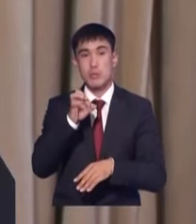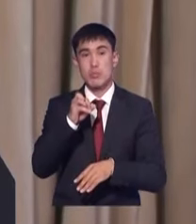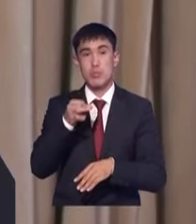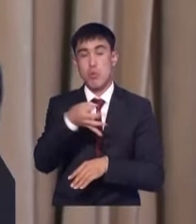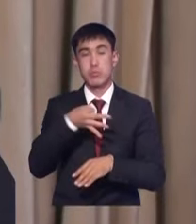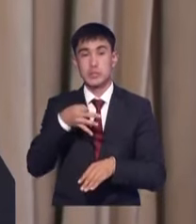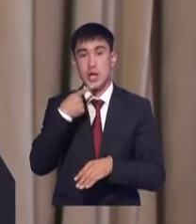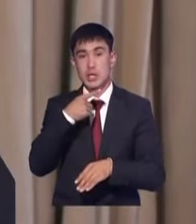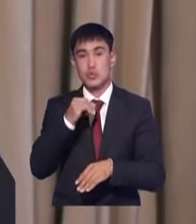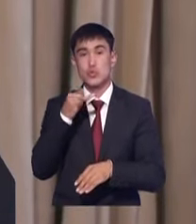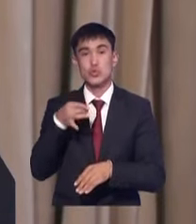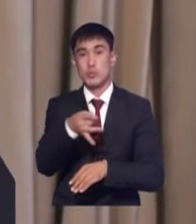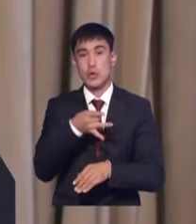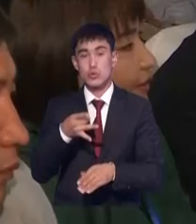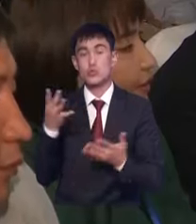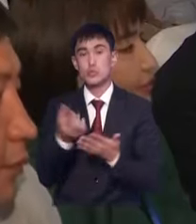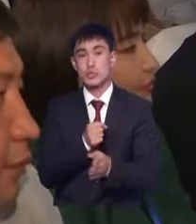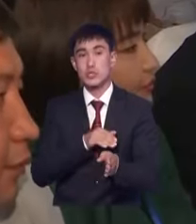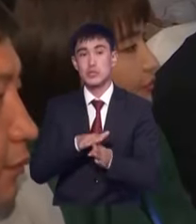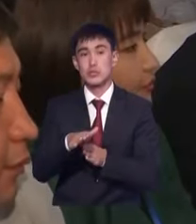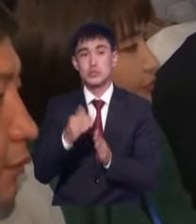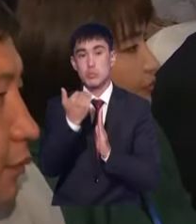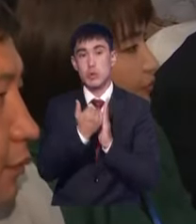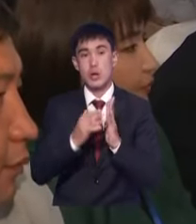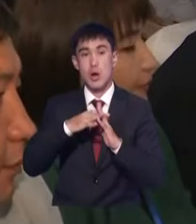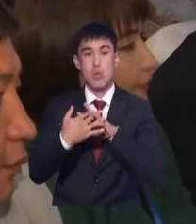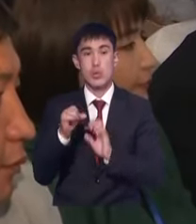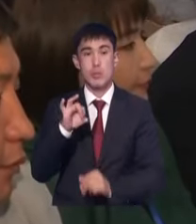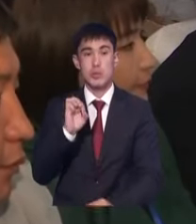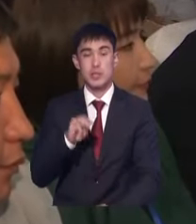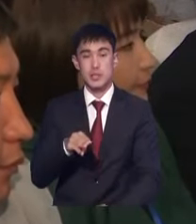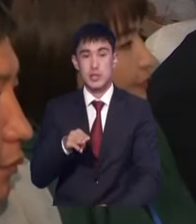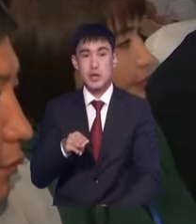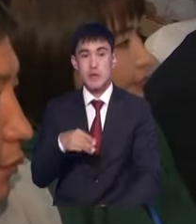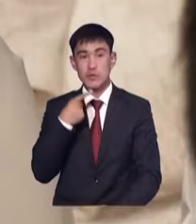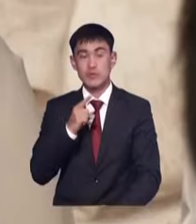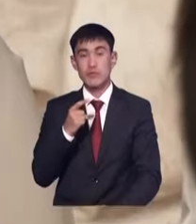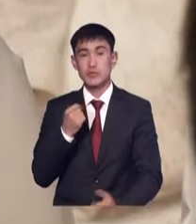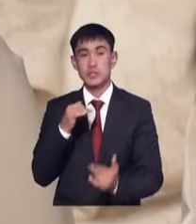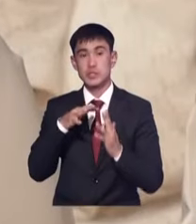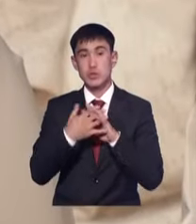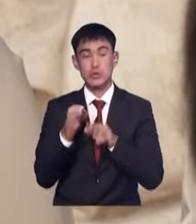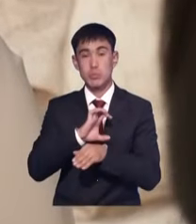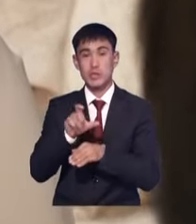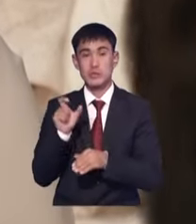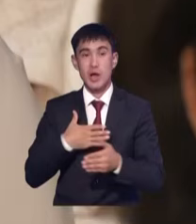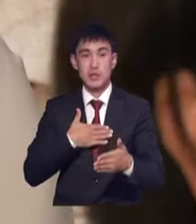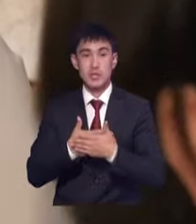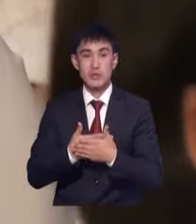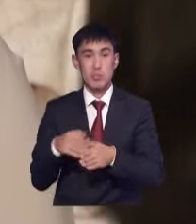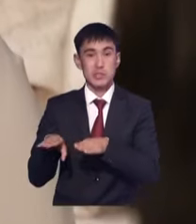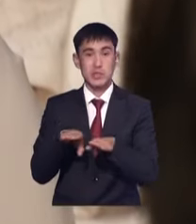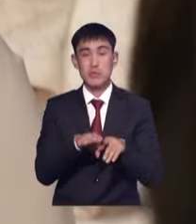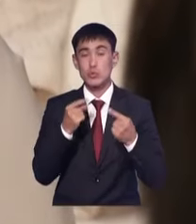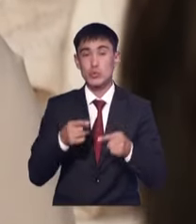Султангазиев отметил, что в Уйгурском районе успешно реализуется программа «Аула Манате». Также он подчеркнул, что сельхозпроизводители активны по